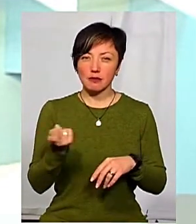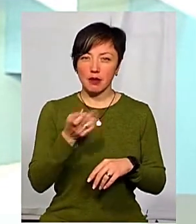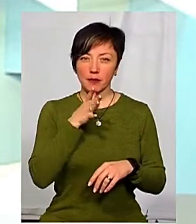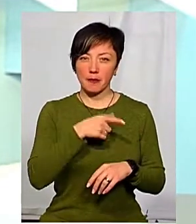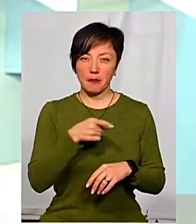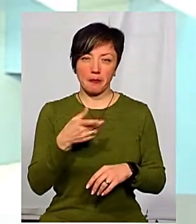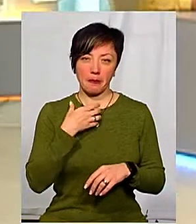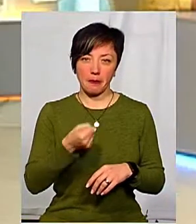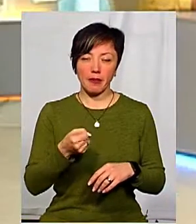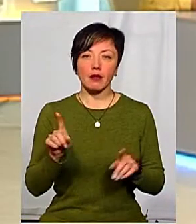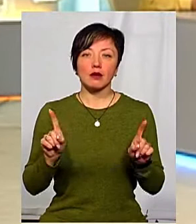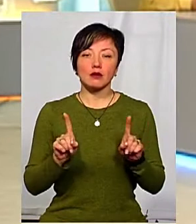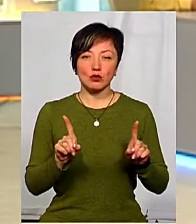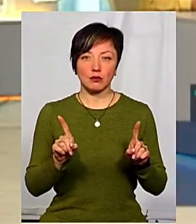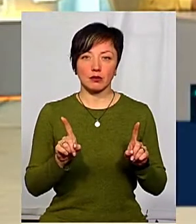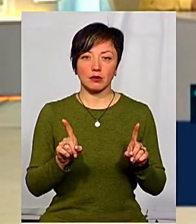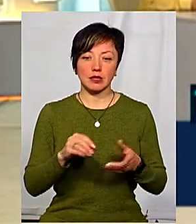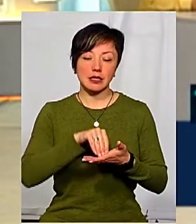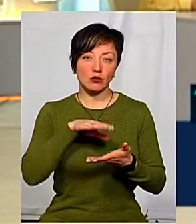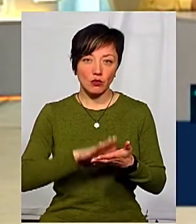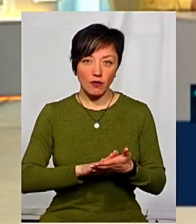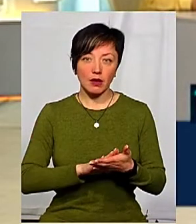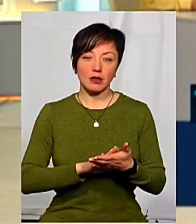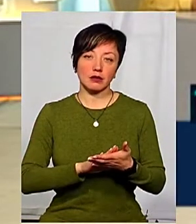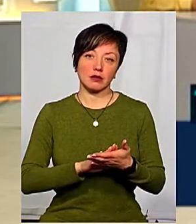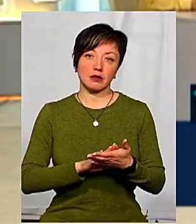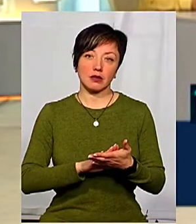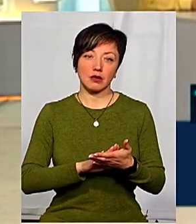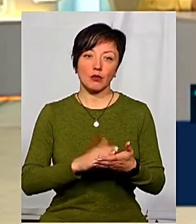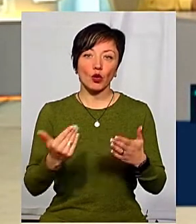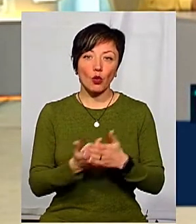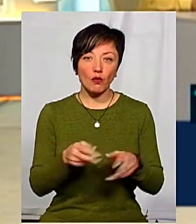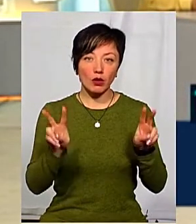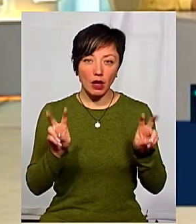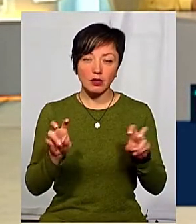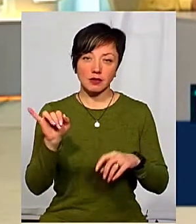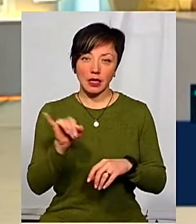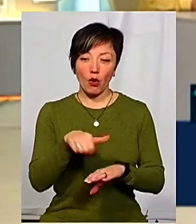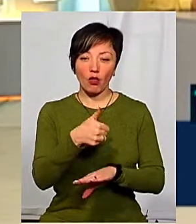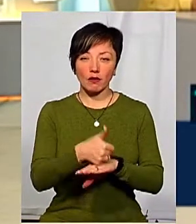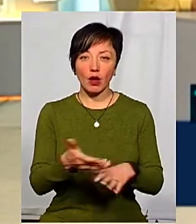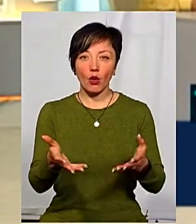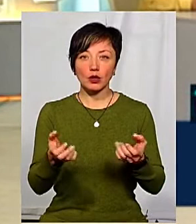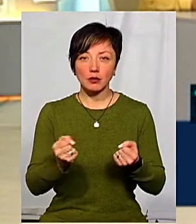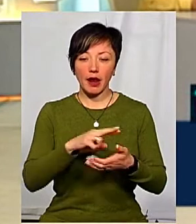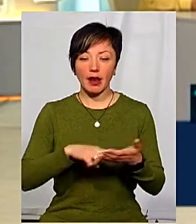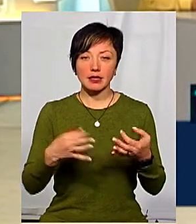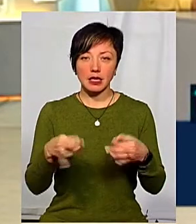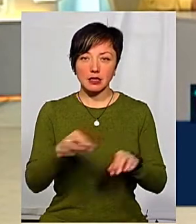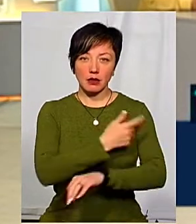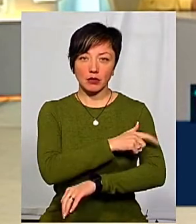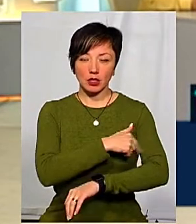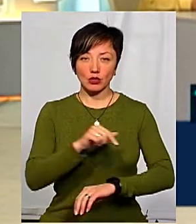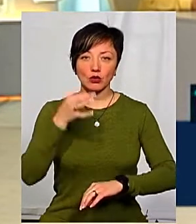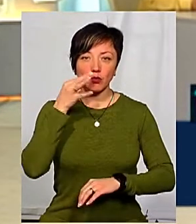дуже мало часу для того, щоб зареєструватися реєстратора під новою назвою. І саме головне – отримати ліцензію на